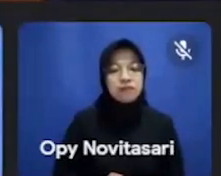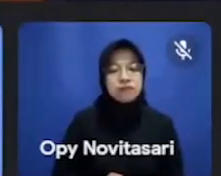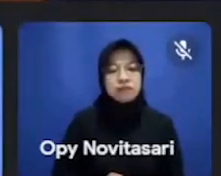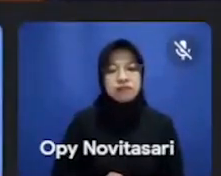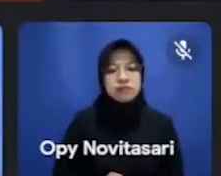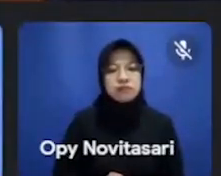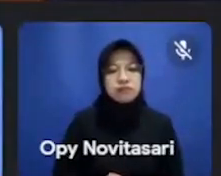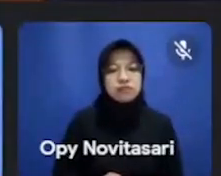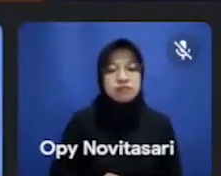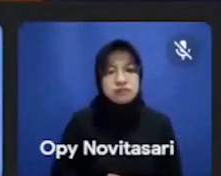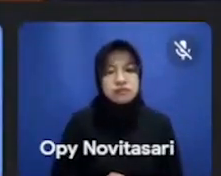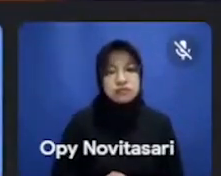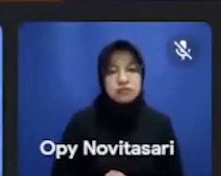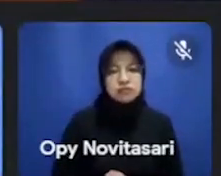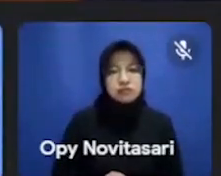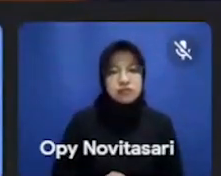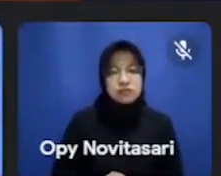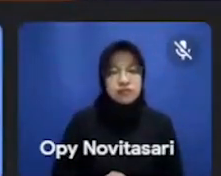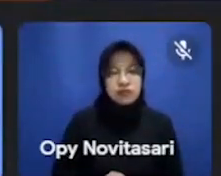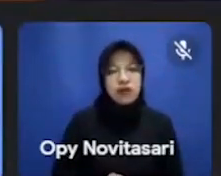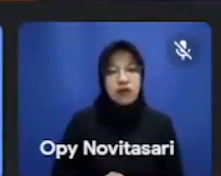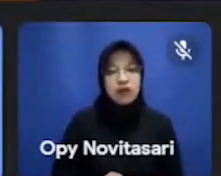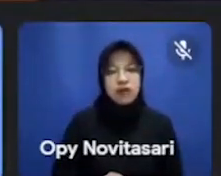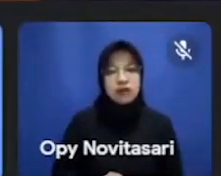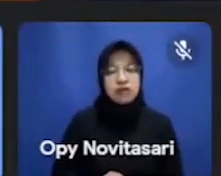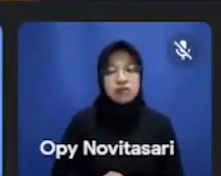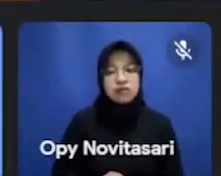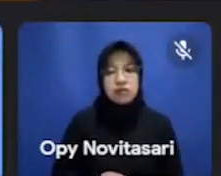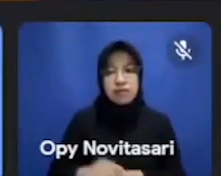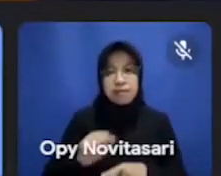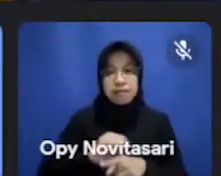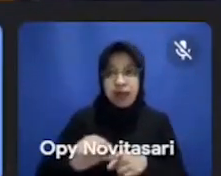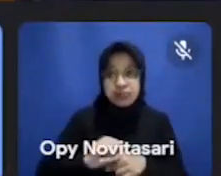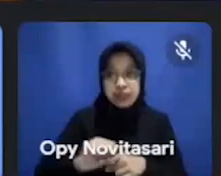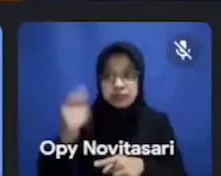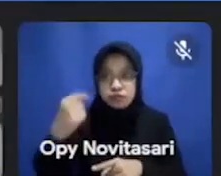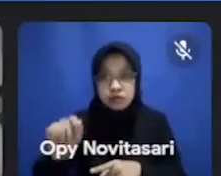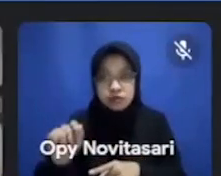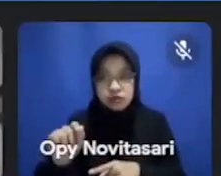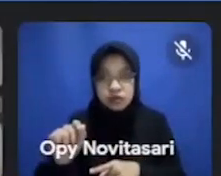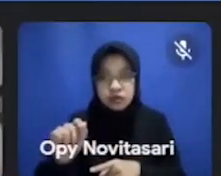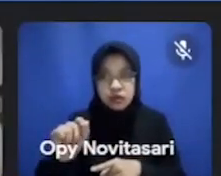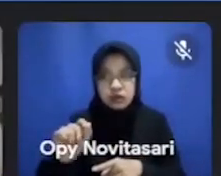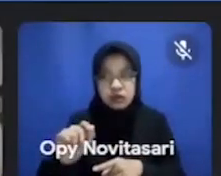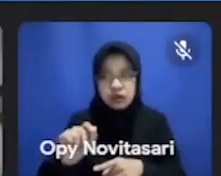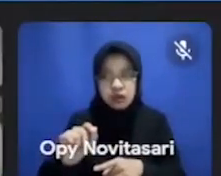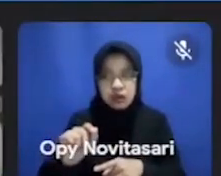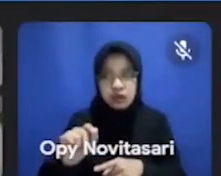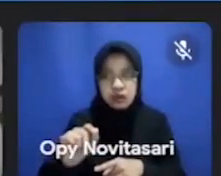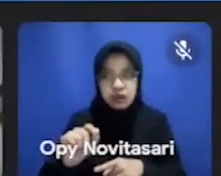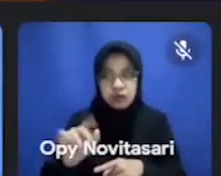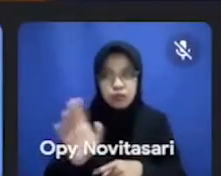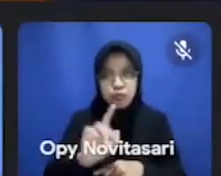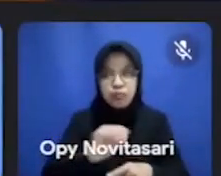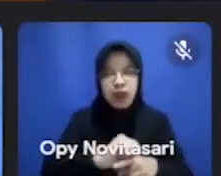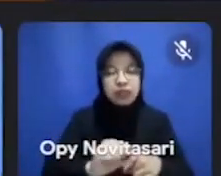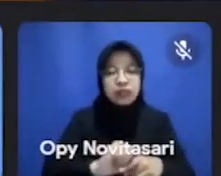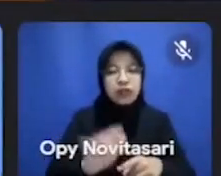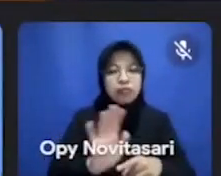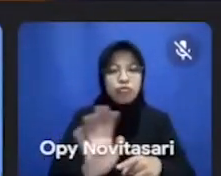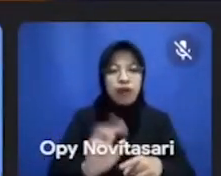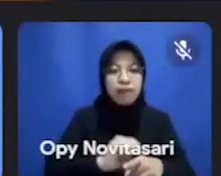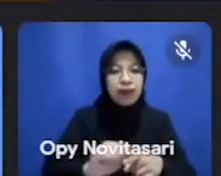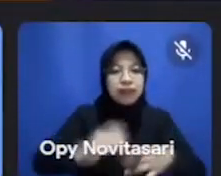Oke jadi Elke bartima ini seorang koreografer ya Mas ya kurang lebih eh dia bukan koreografer He